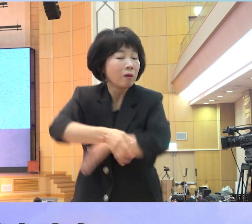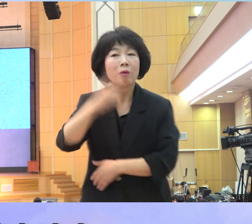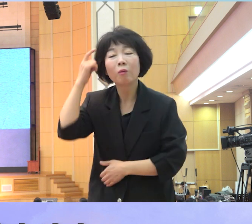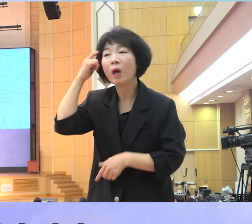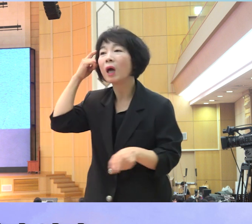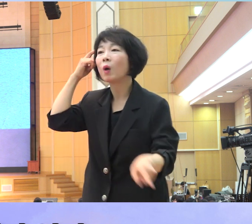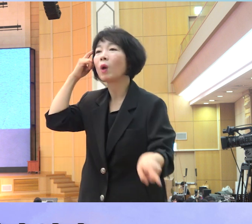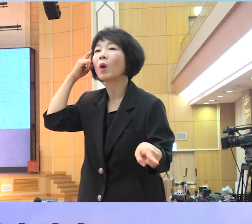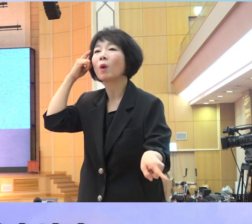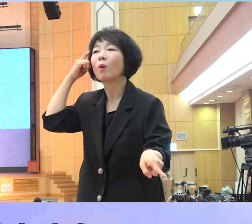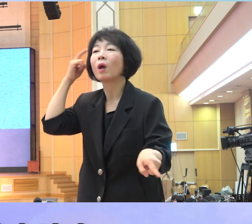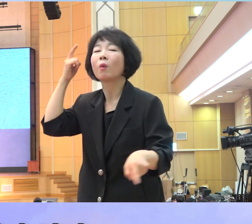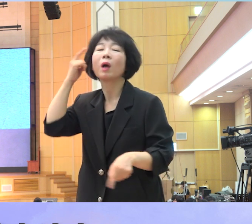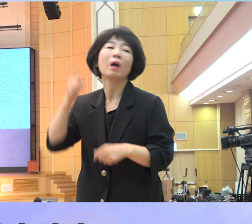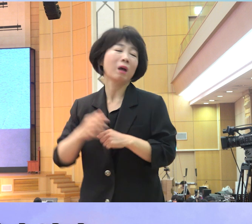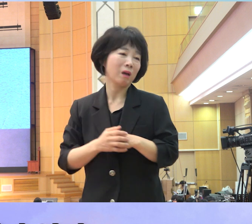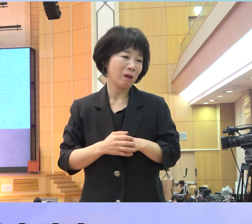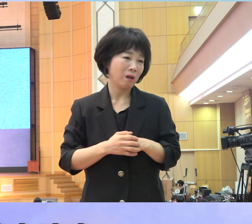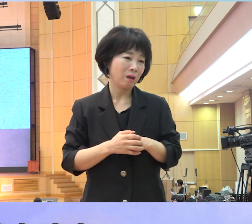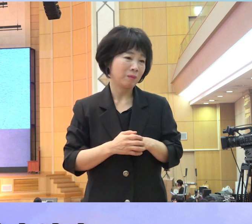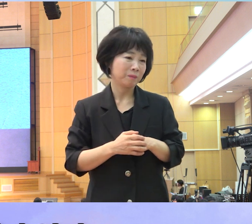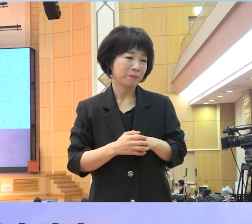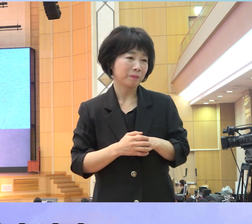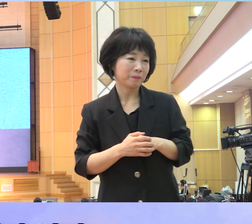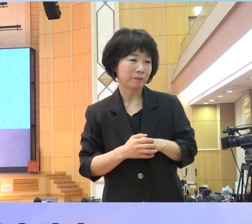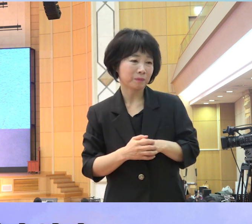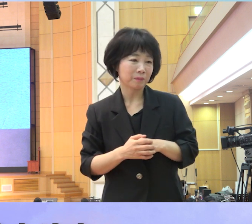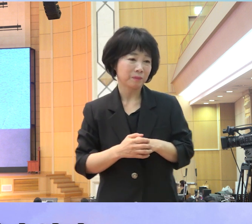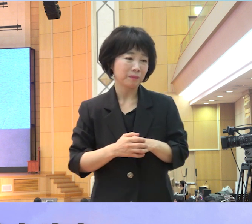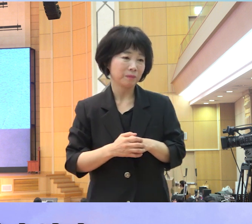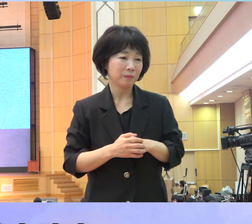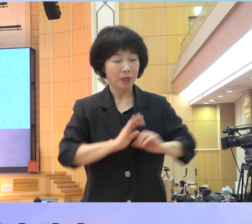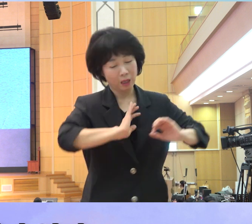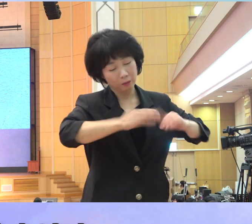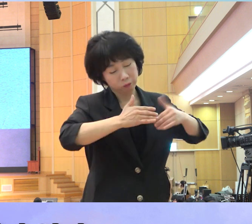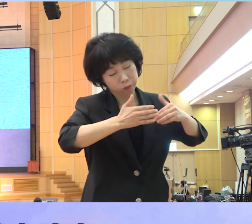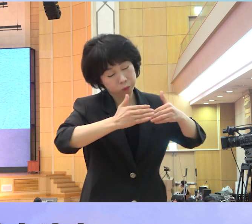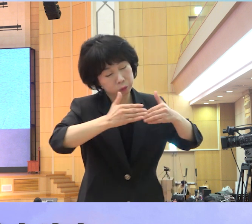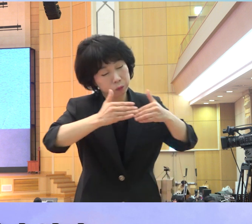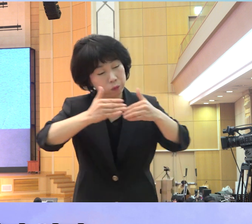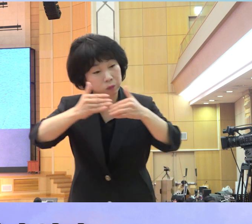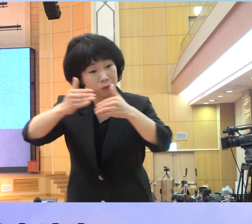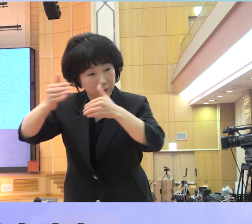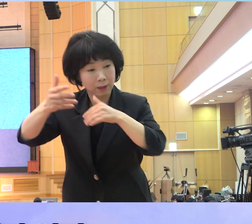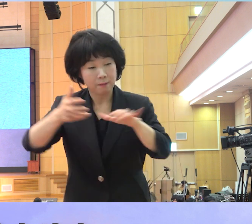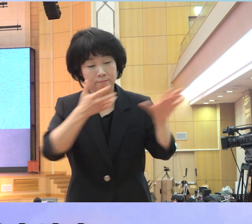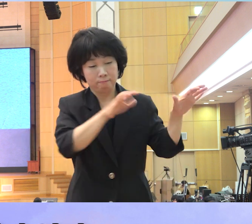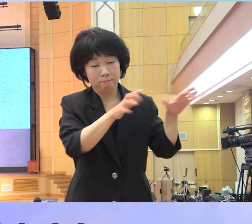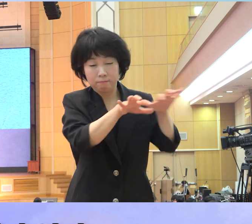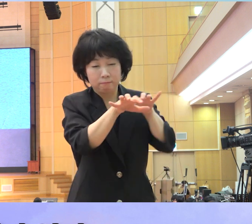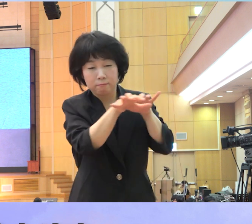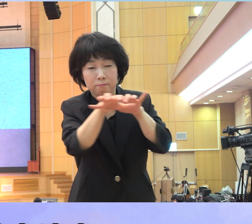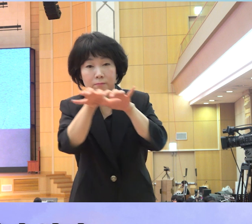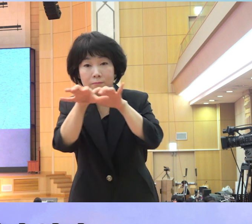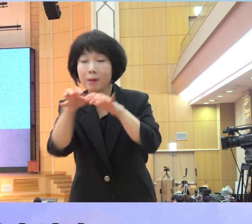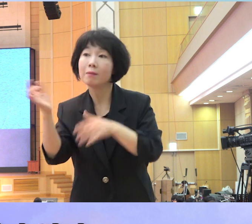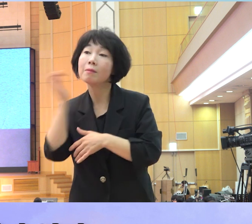나라를 통해서 느보산을 바라보고 결국에 이제 여리고 성으로 입성을 하려고 합니다. 가나안 땅에